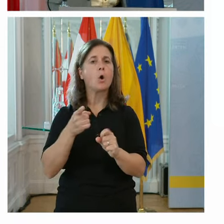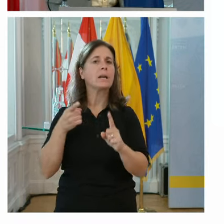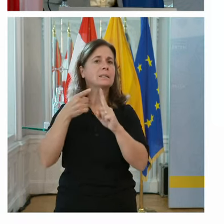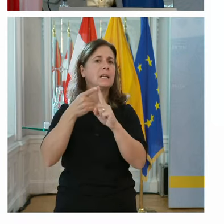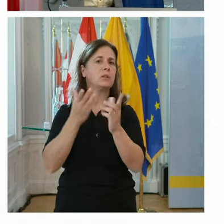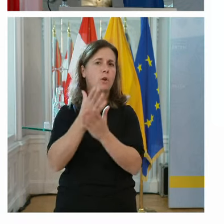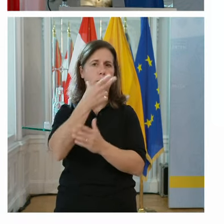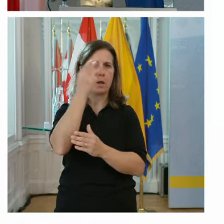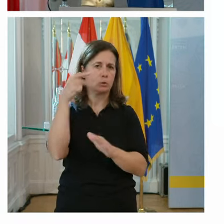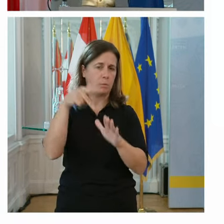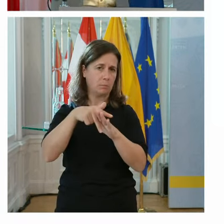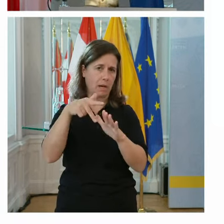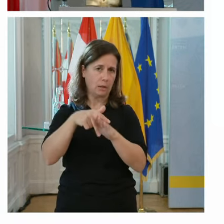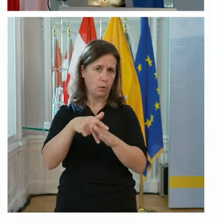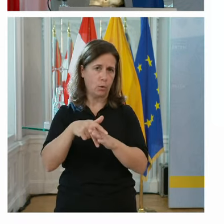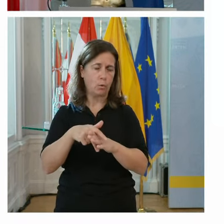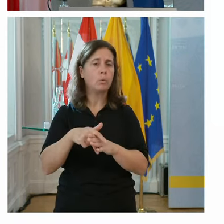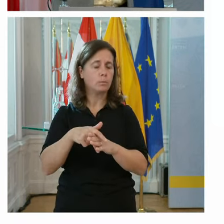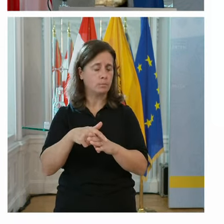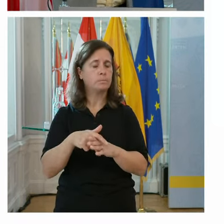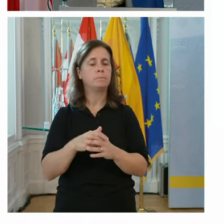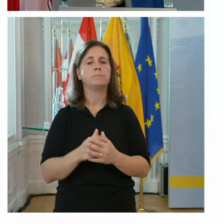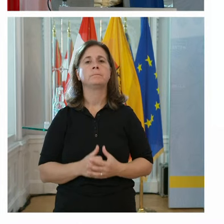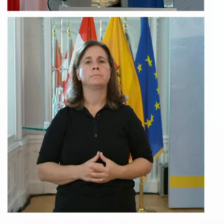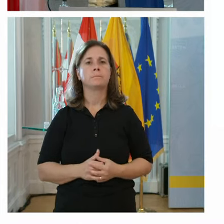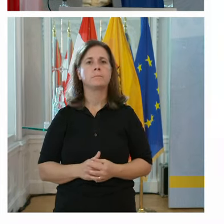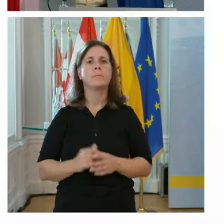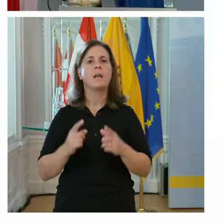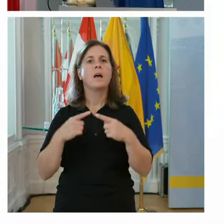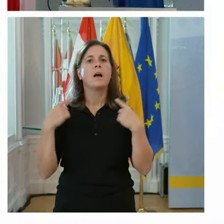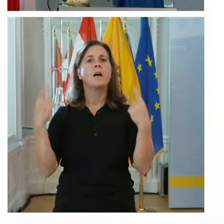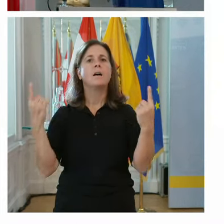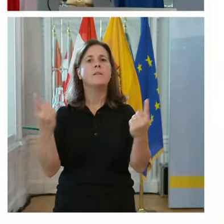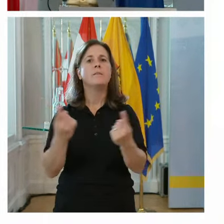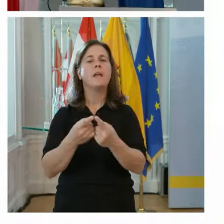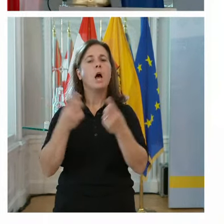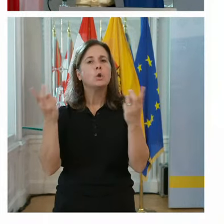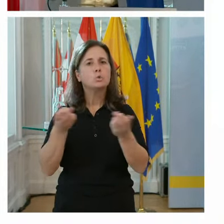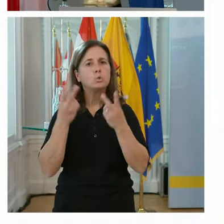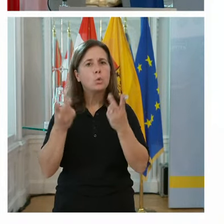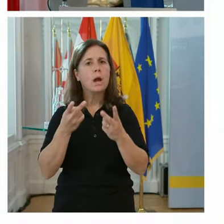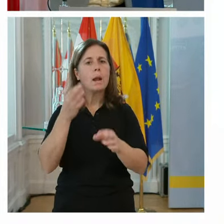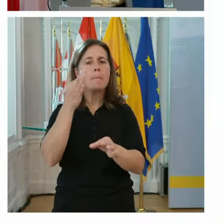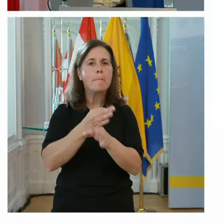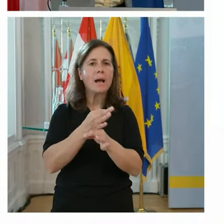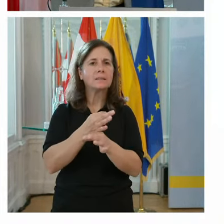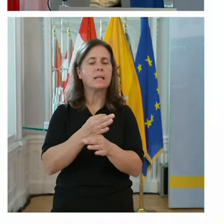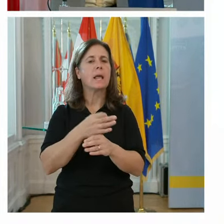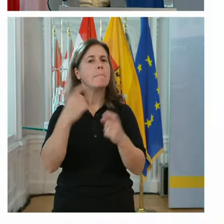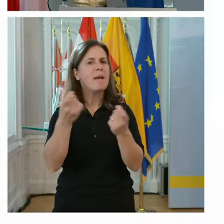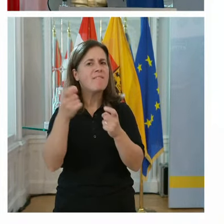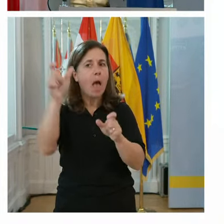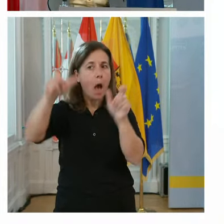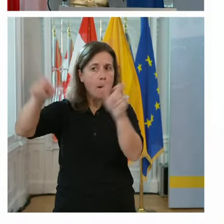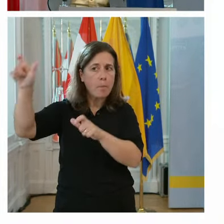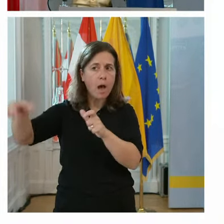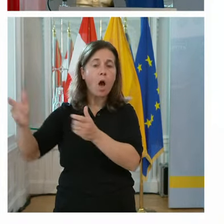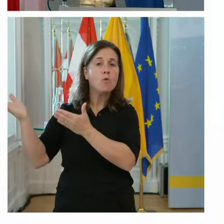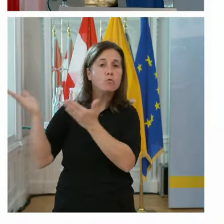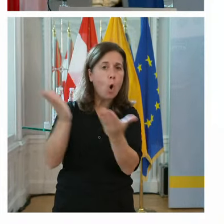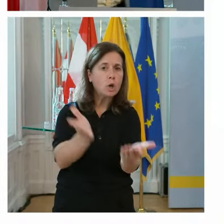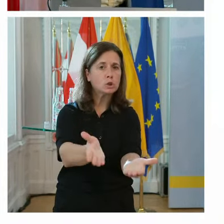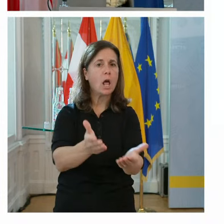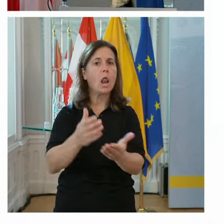Behinderung geschaffen werden. Wir suchen Ihnen geeignete Bewerberinnen und Bewerber, wir stellen Ihnen diese vor,